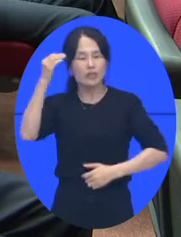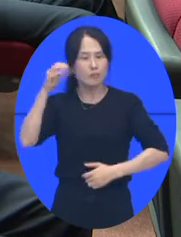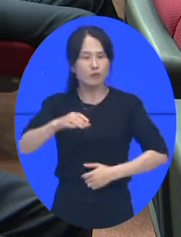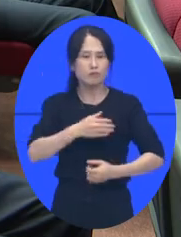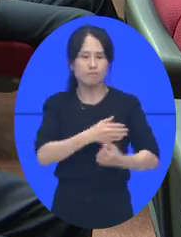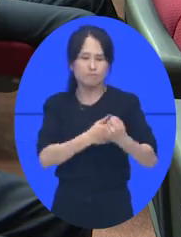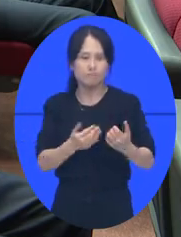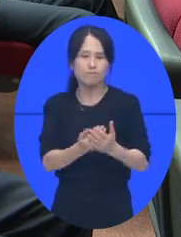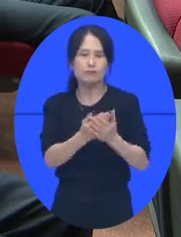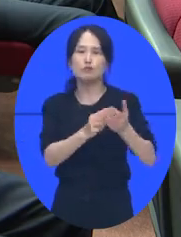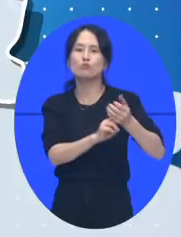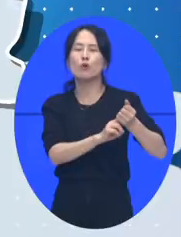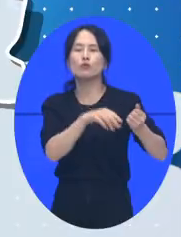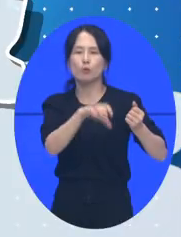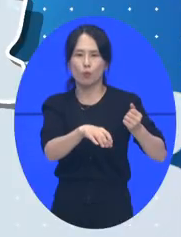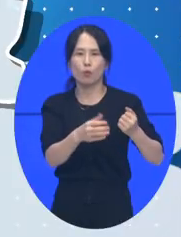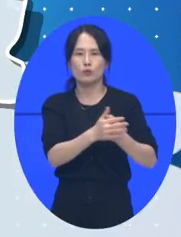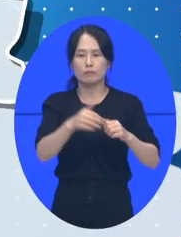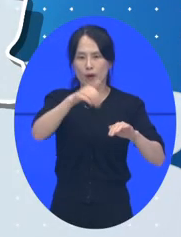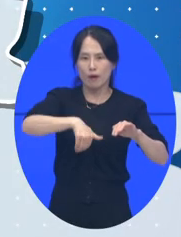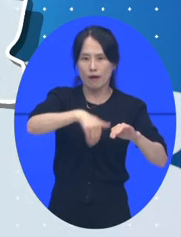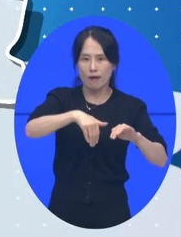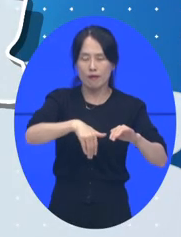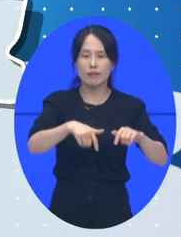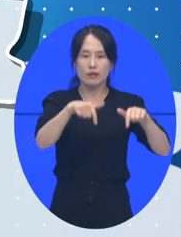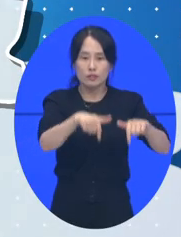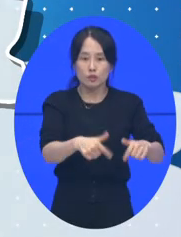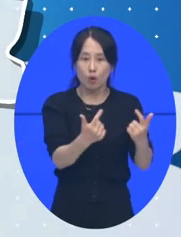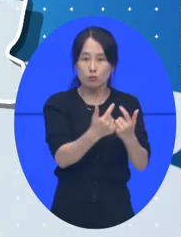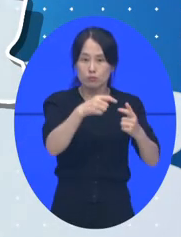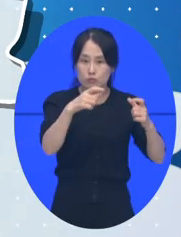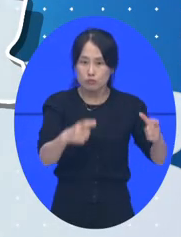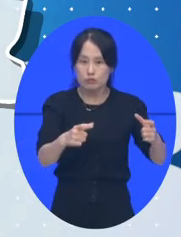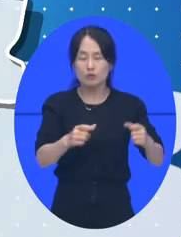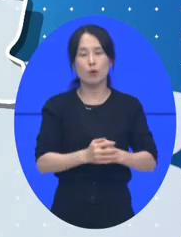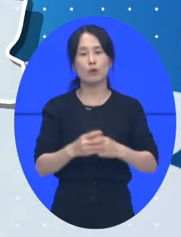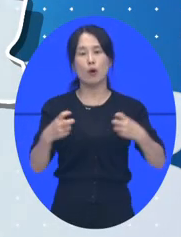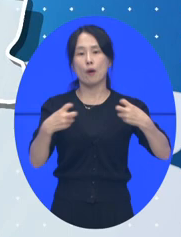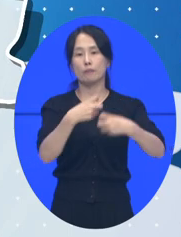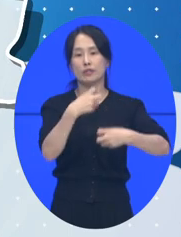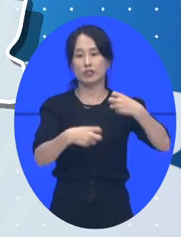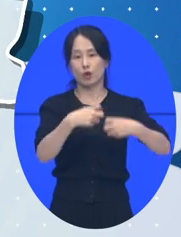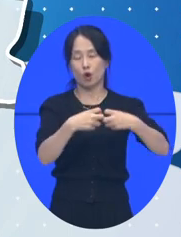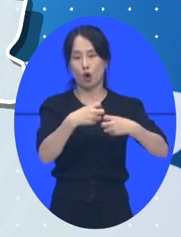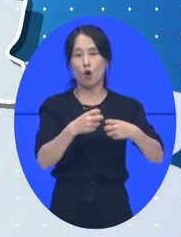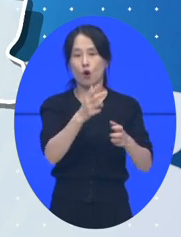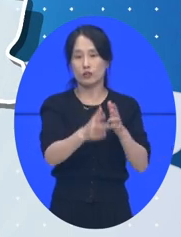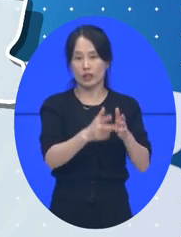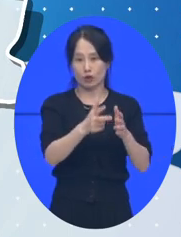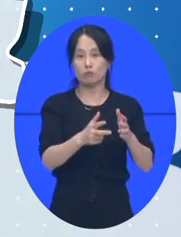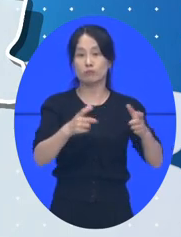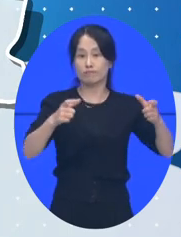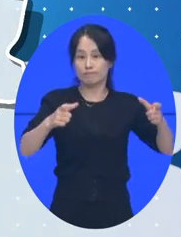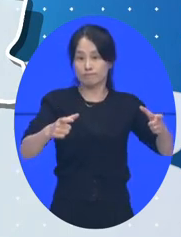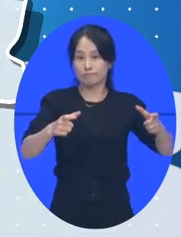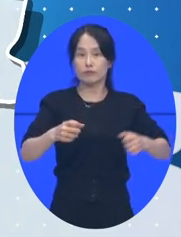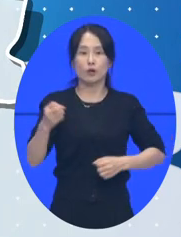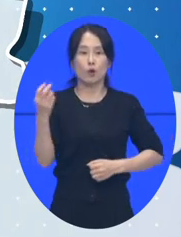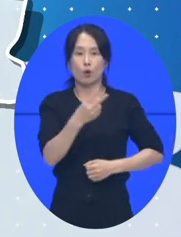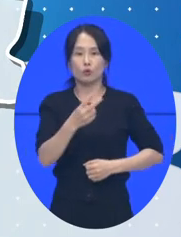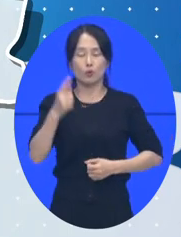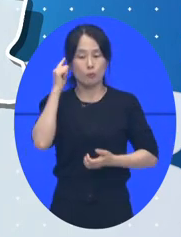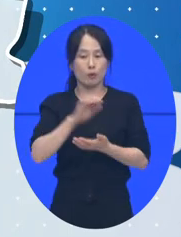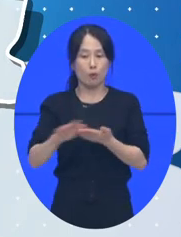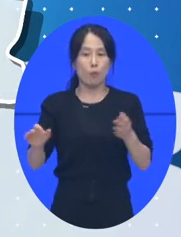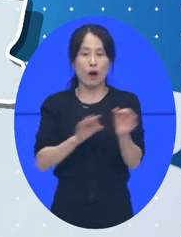잠재력으로 보고 개발을 추진. 경기 서북부를 콘텐츠와 방송 미디어 산업으로 특화하기 위한 콘텐츠 미디어존,